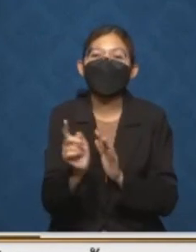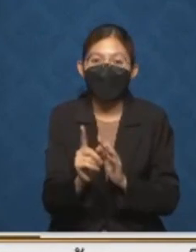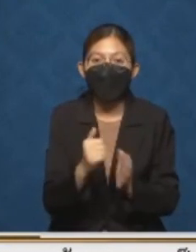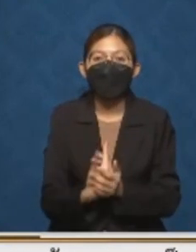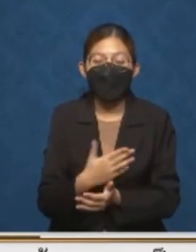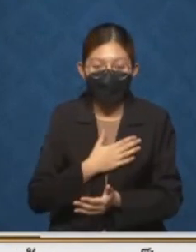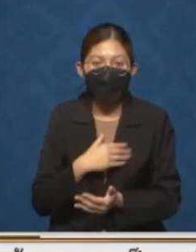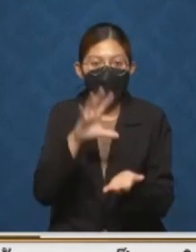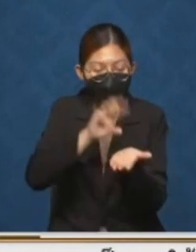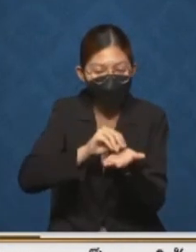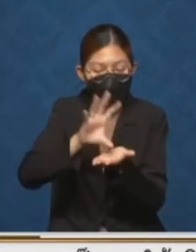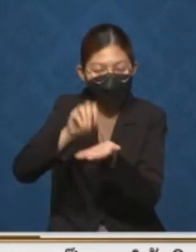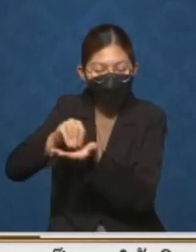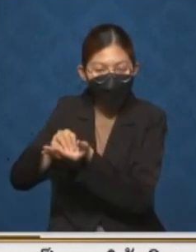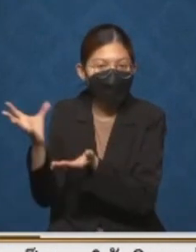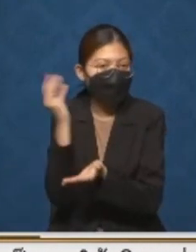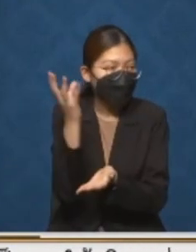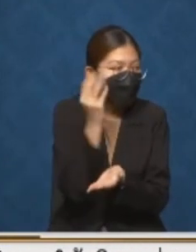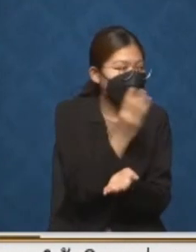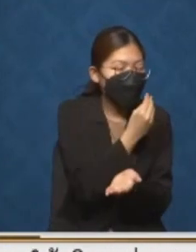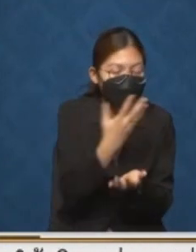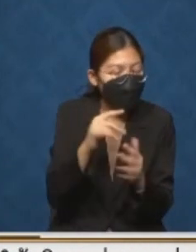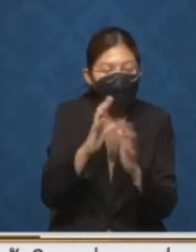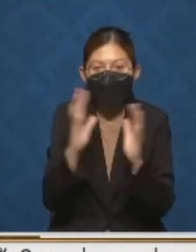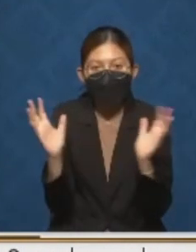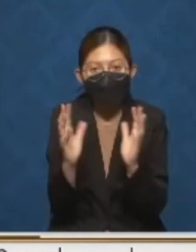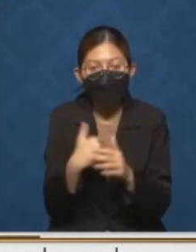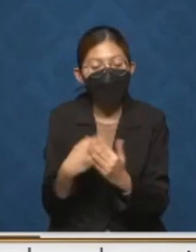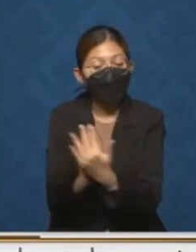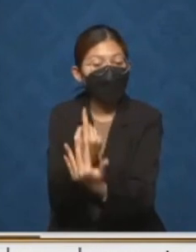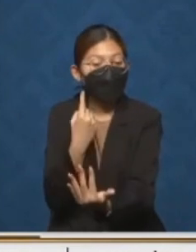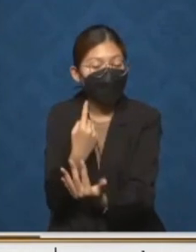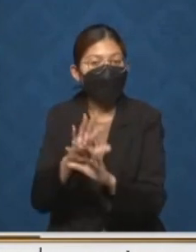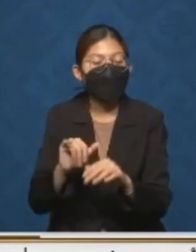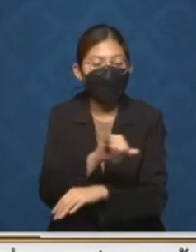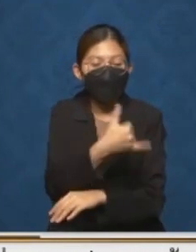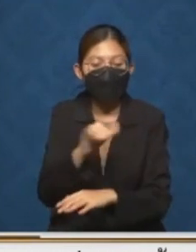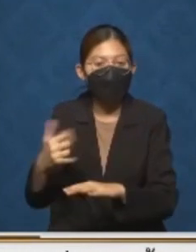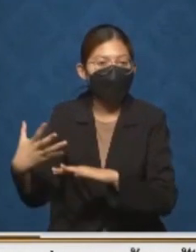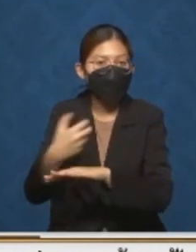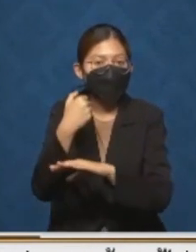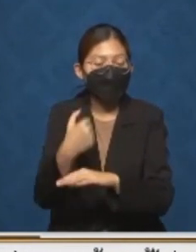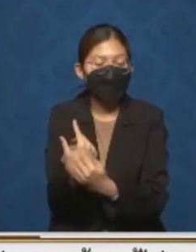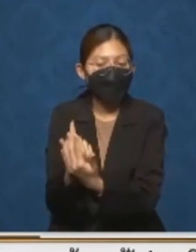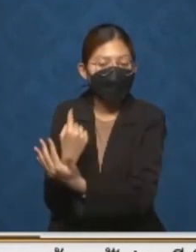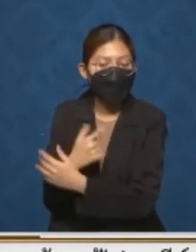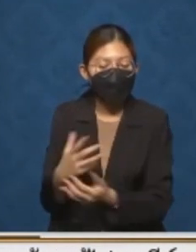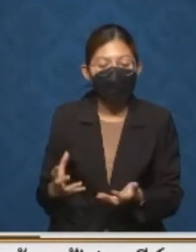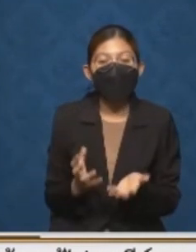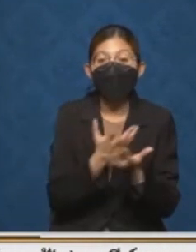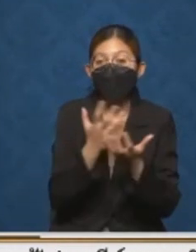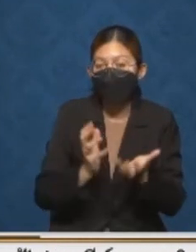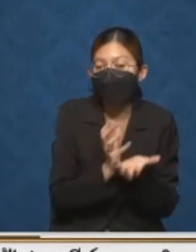ผมรับข้อมูลหากหลายในฐานะไฟคล้ใน Chad่าวิตัแนของพักกเมืองบังพักเอาของไปแจกบ้